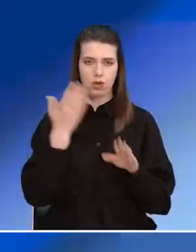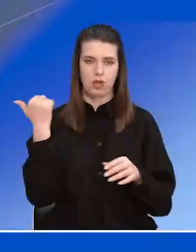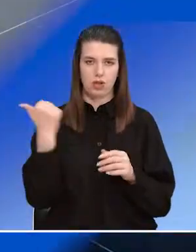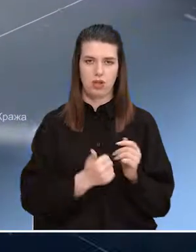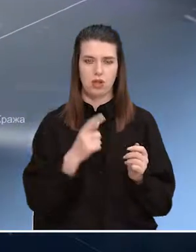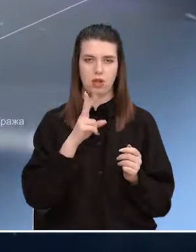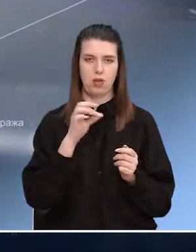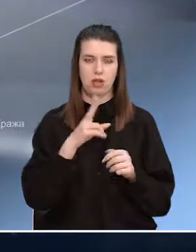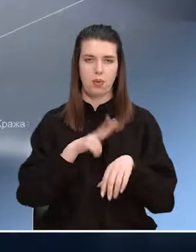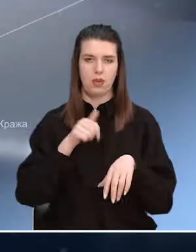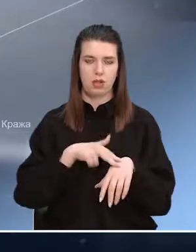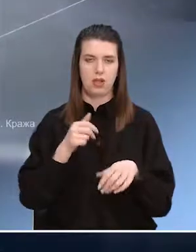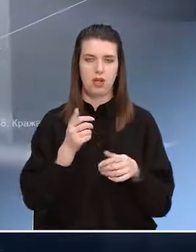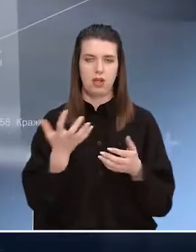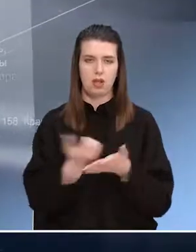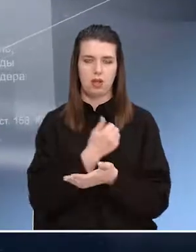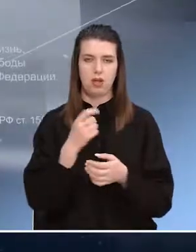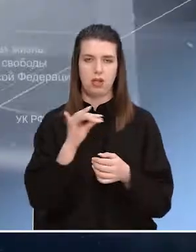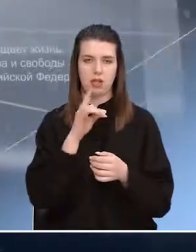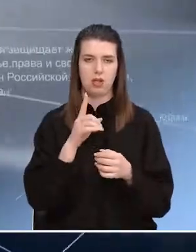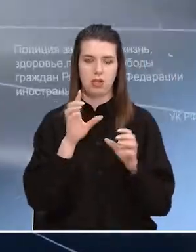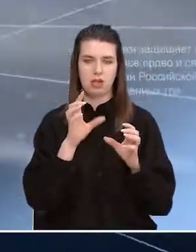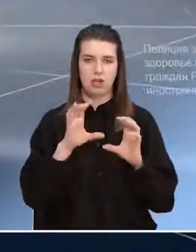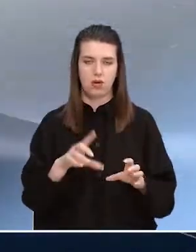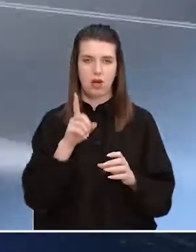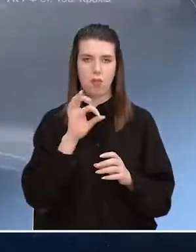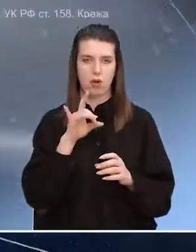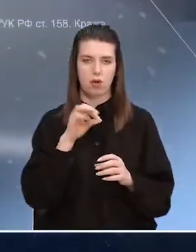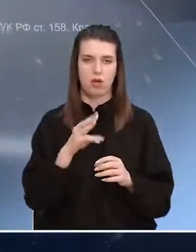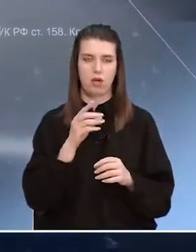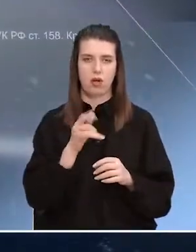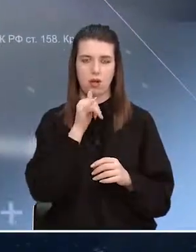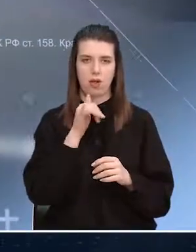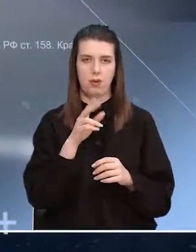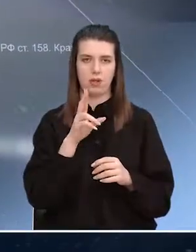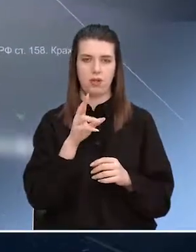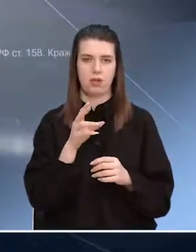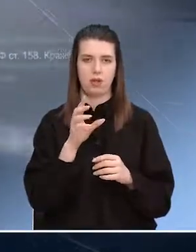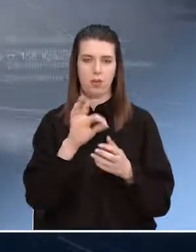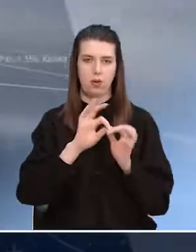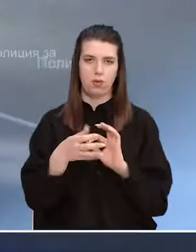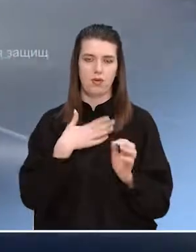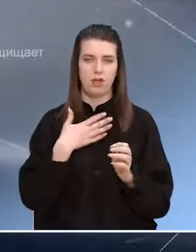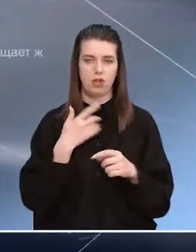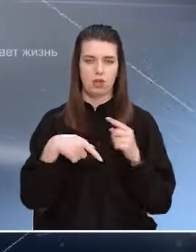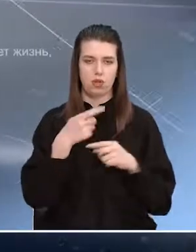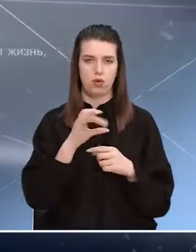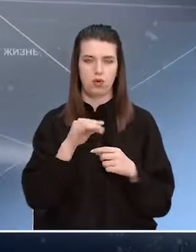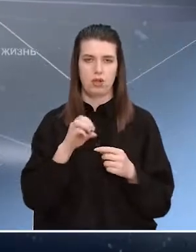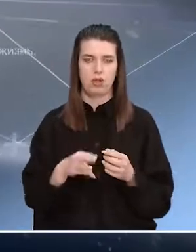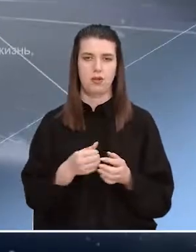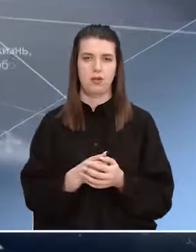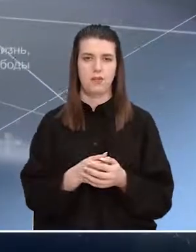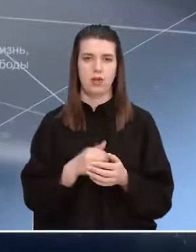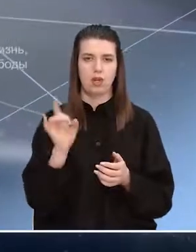на минувшей неделе в донской столице полицейские изъяли из незаконного оборота контрафактную табачную продукцию подробности